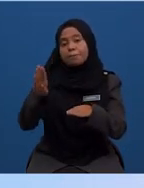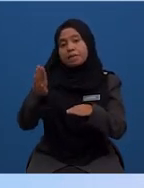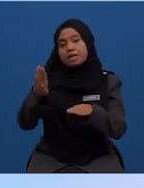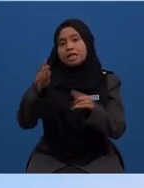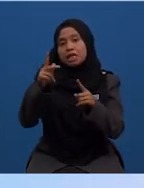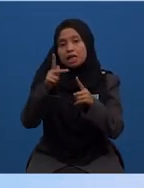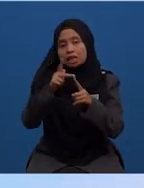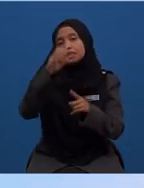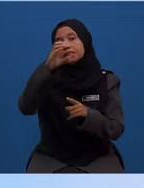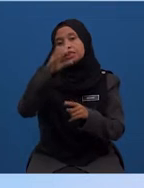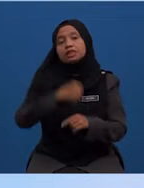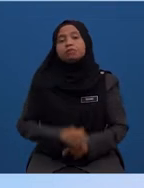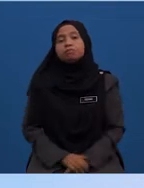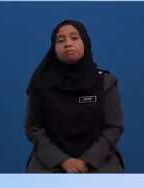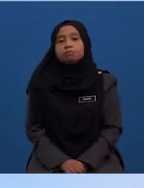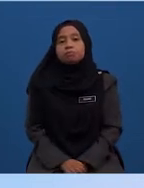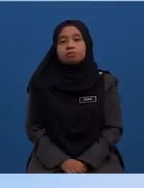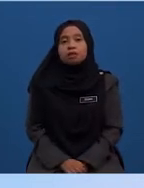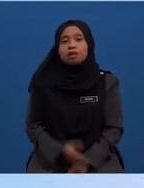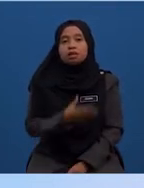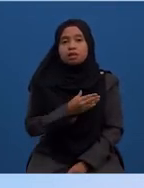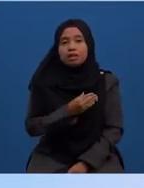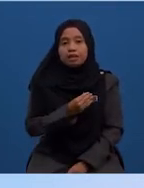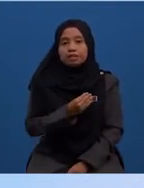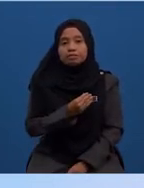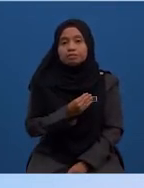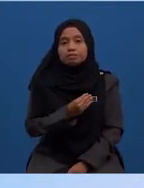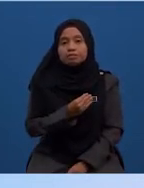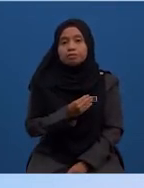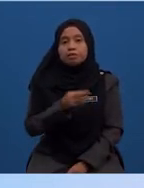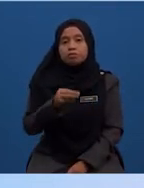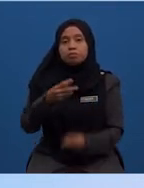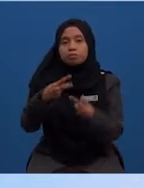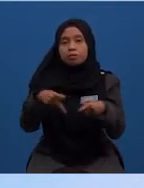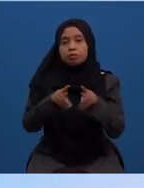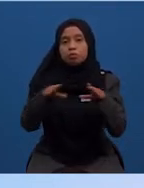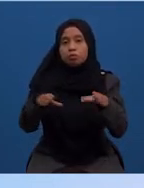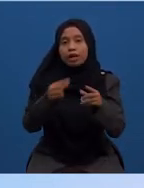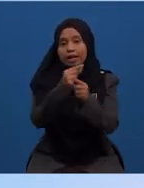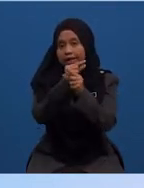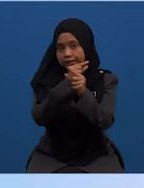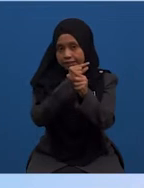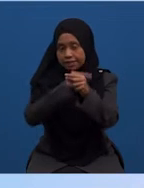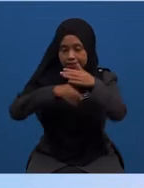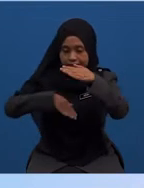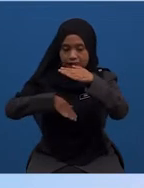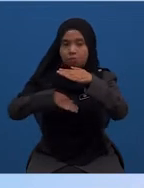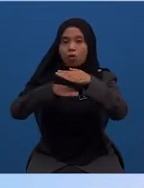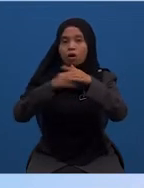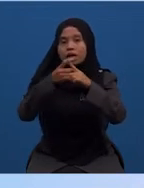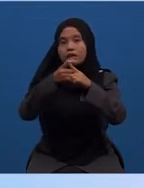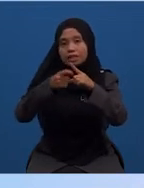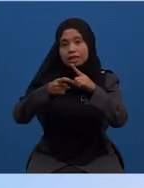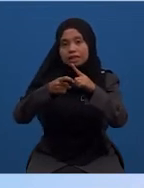B ke titik C. Dan akhir sekali, murid perlu buat garisan ke bawah